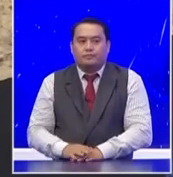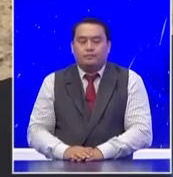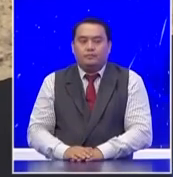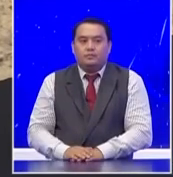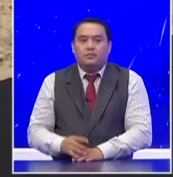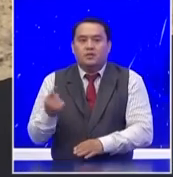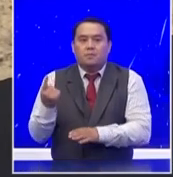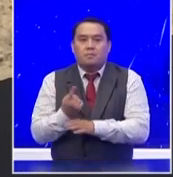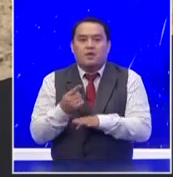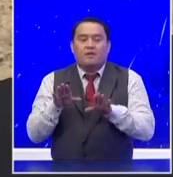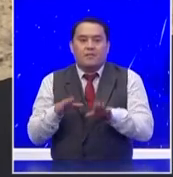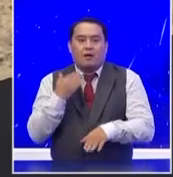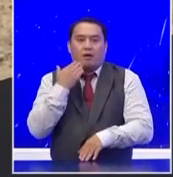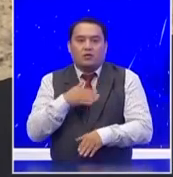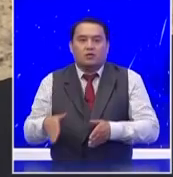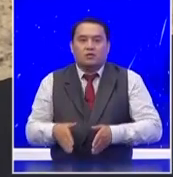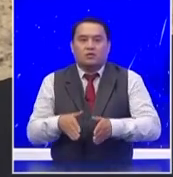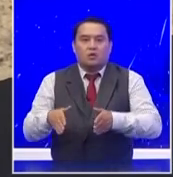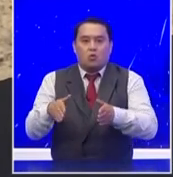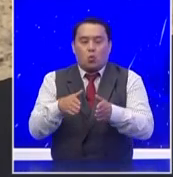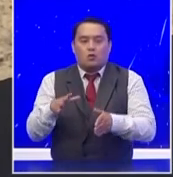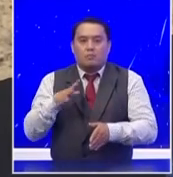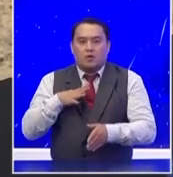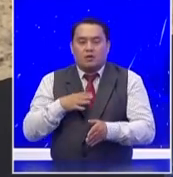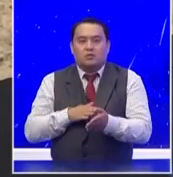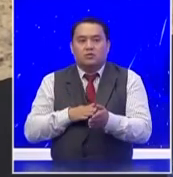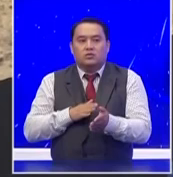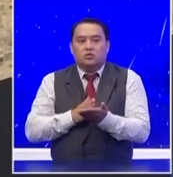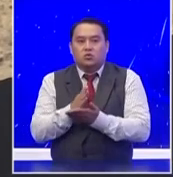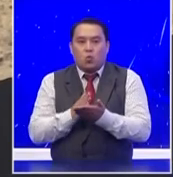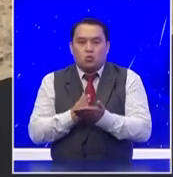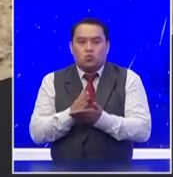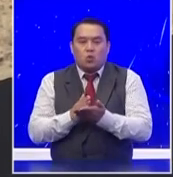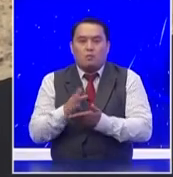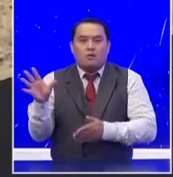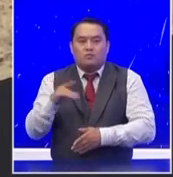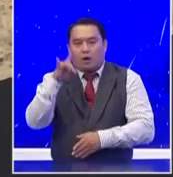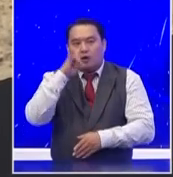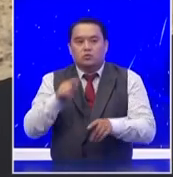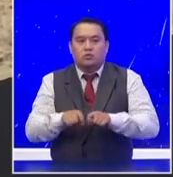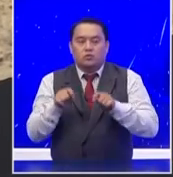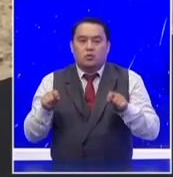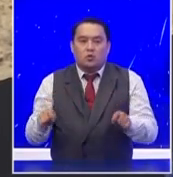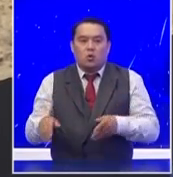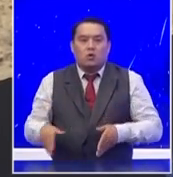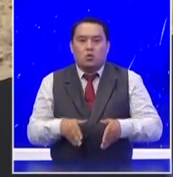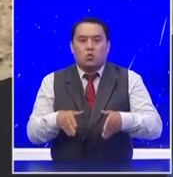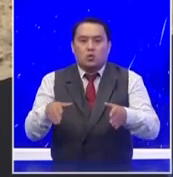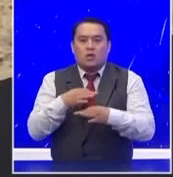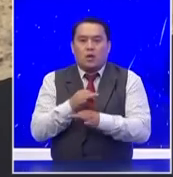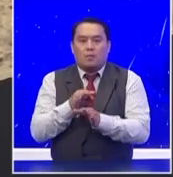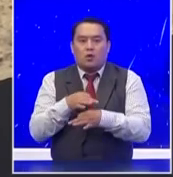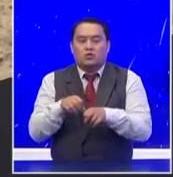На первом месте должно быть качество дорог. Эта дорога должна прослужить десятилетиями. Поэтому по всей стране созданы республиканские дорожные